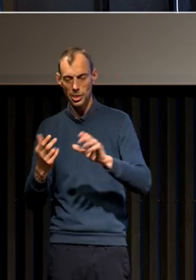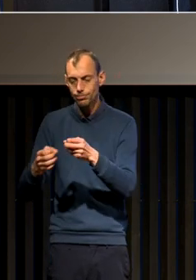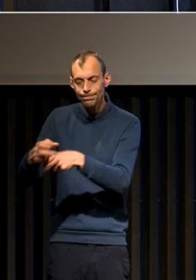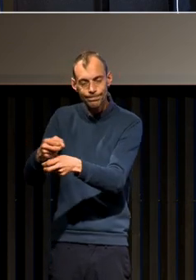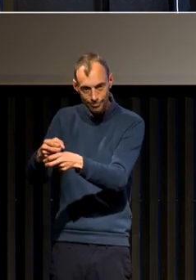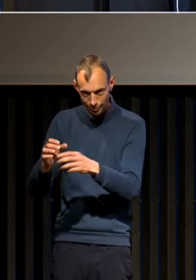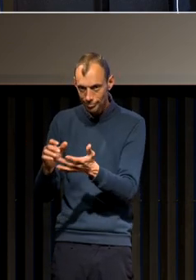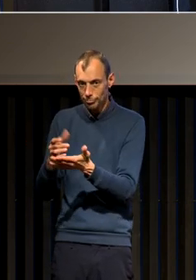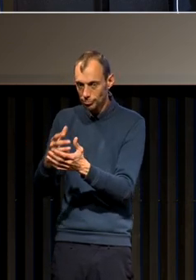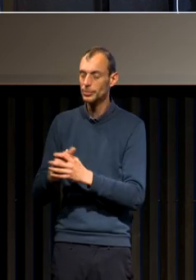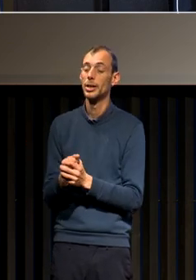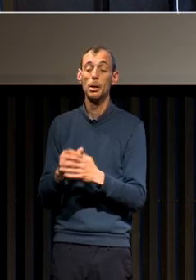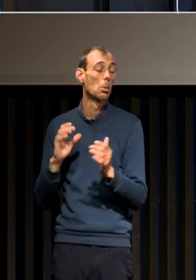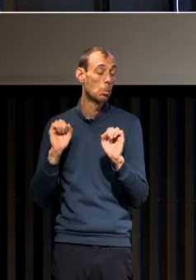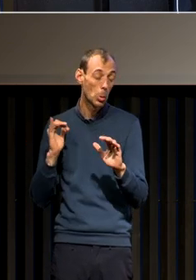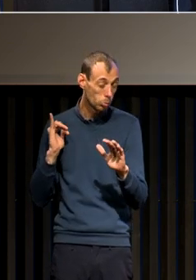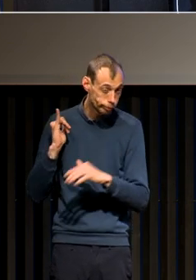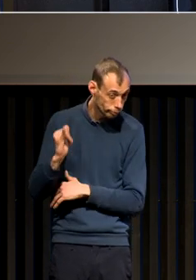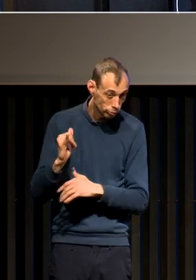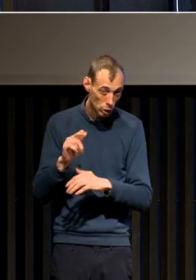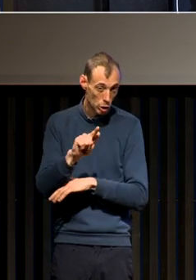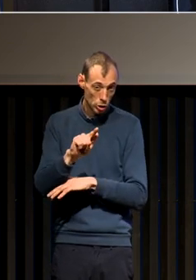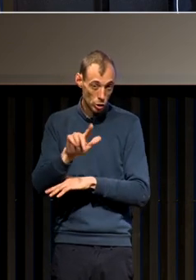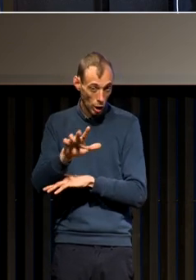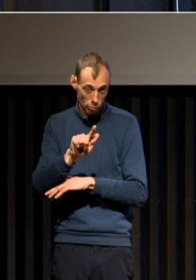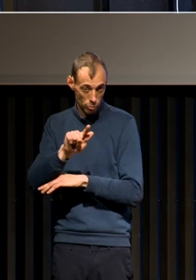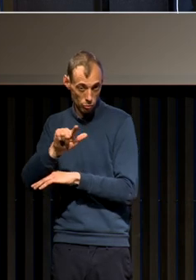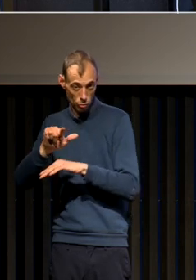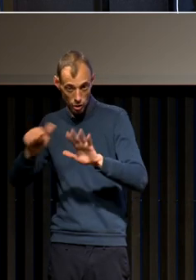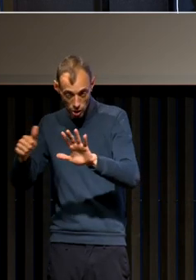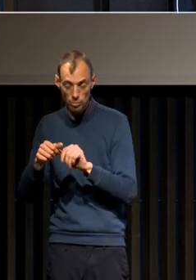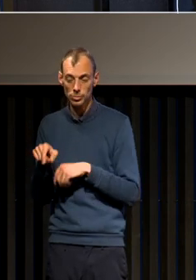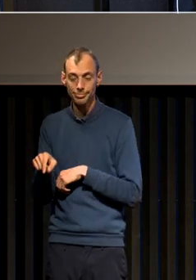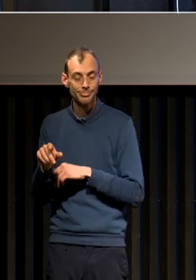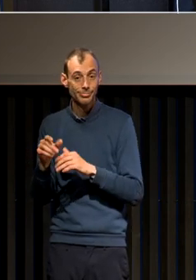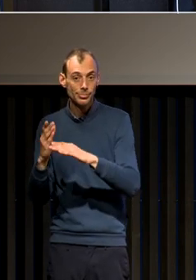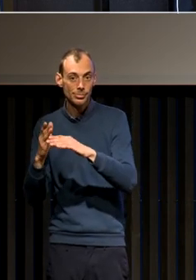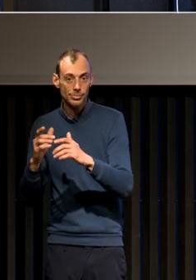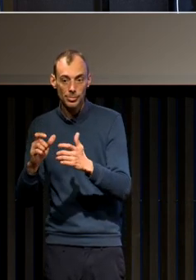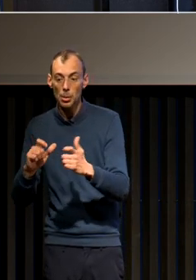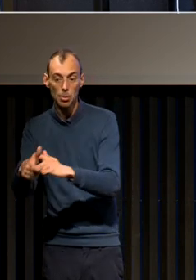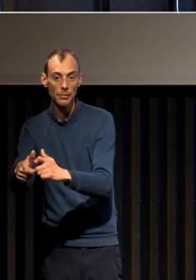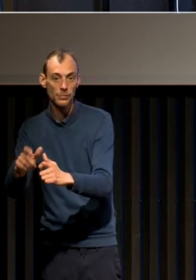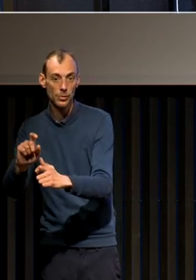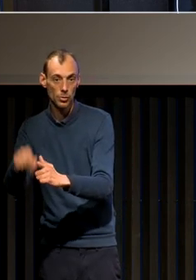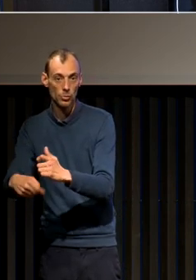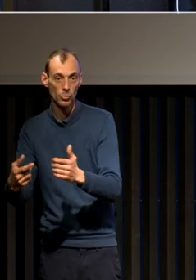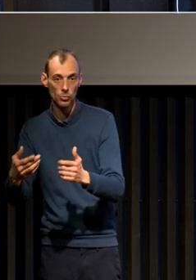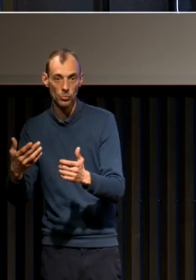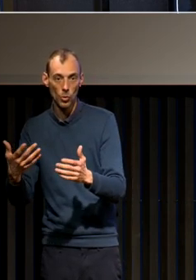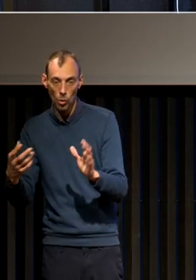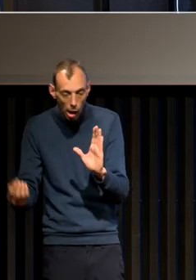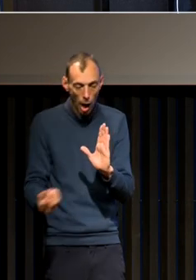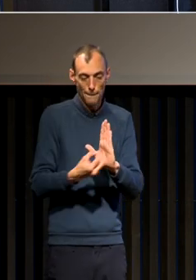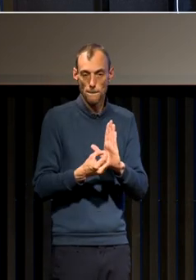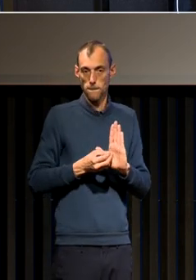jusqu'à J5-J6, stade au-delà duquel l'embryon doit avoir un endomètre pour se développer, sinon